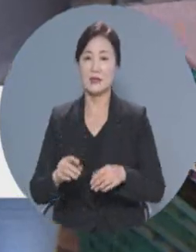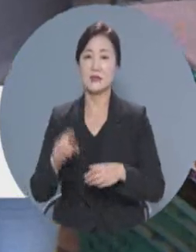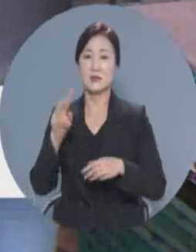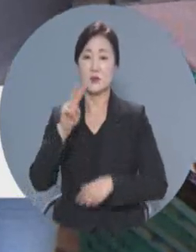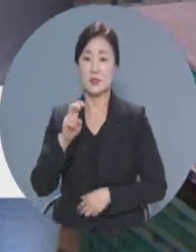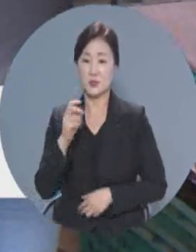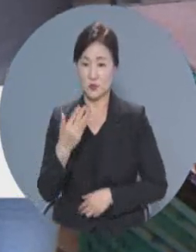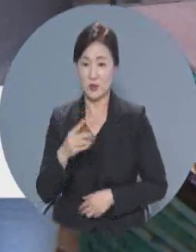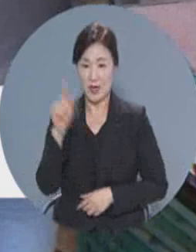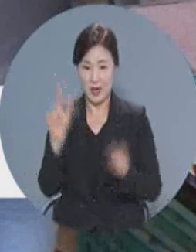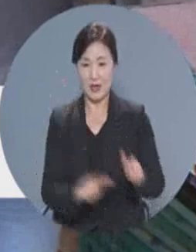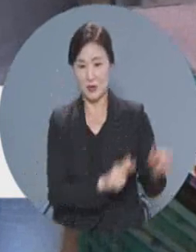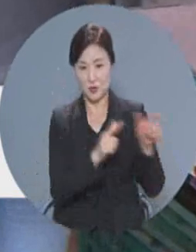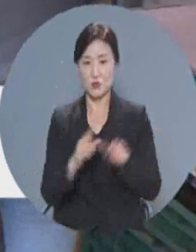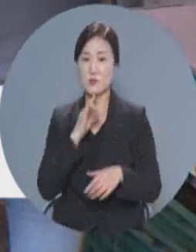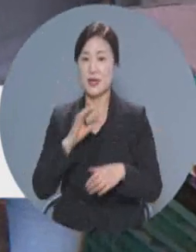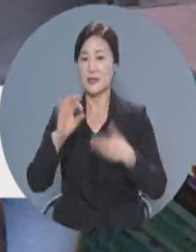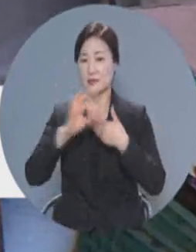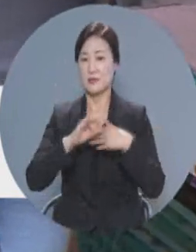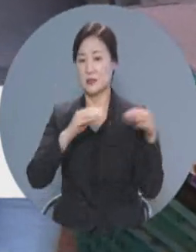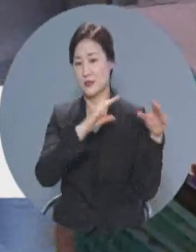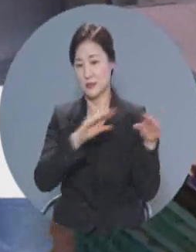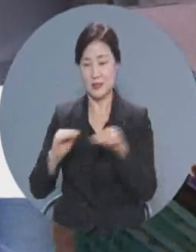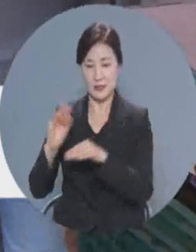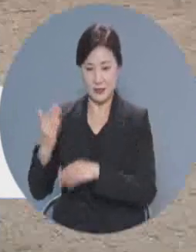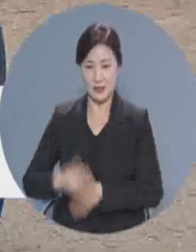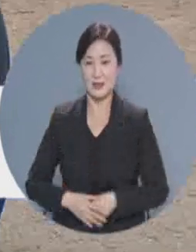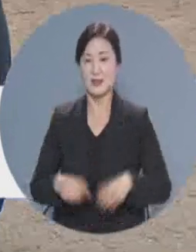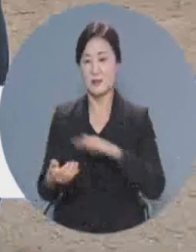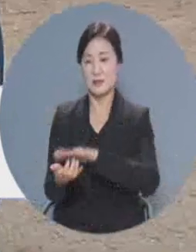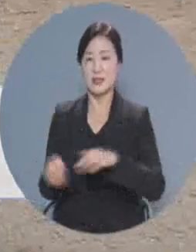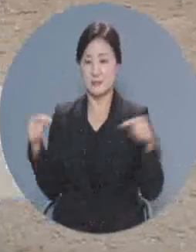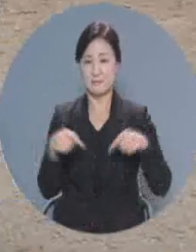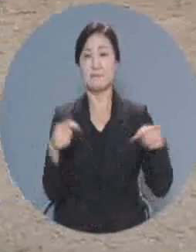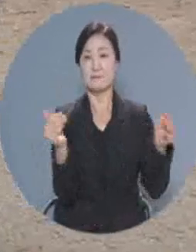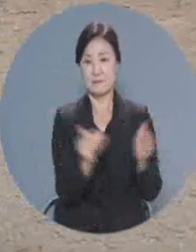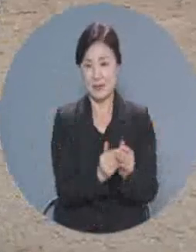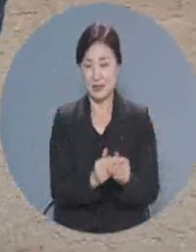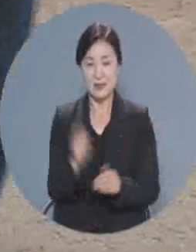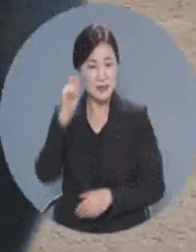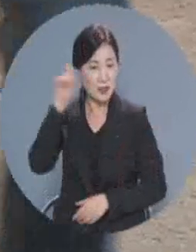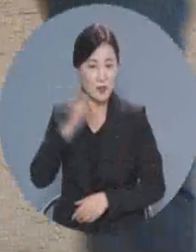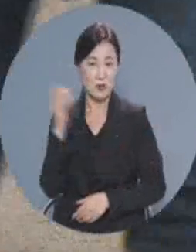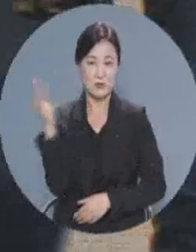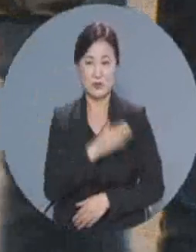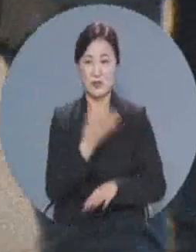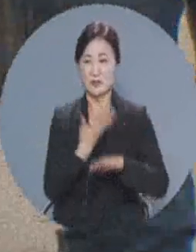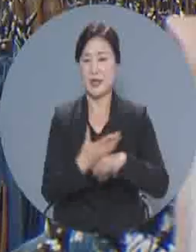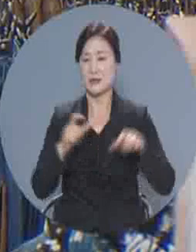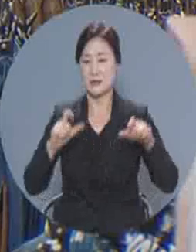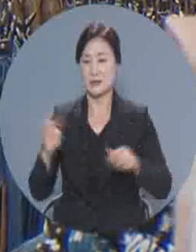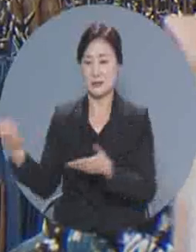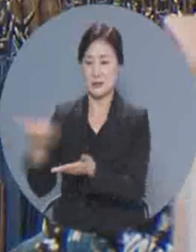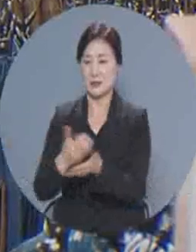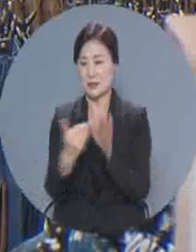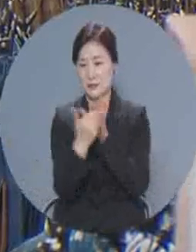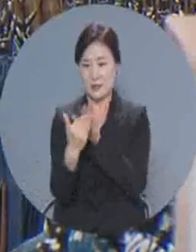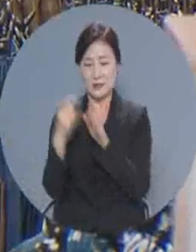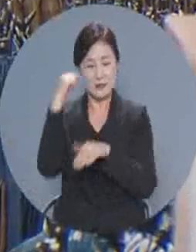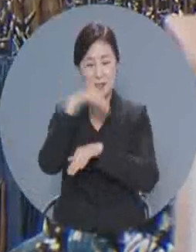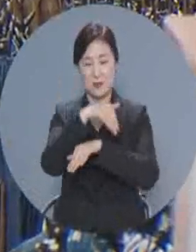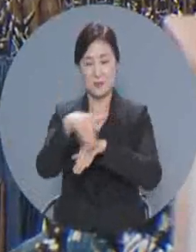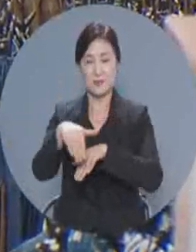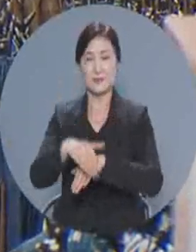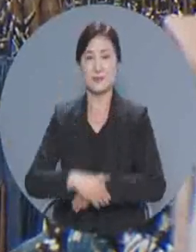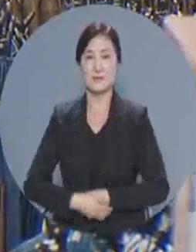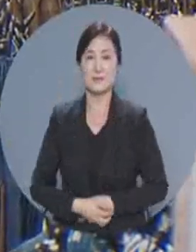휴장하기로 5일장 상인회와 사전 협의를 마쳤으며 당일 새벽 시장 입구에서 타 지역 상인의 진입을 막을